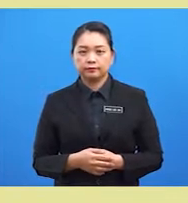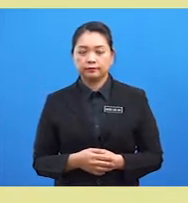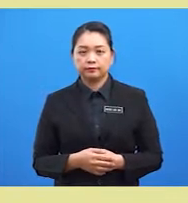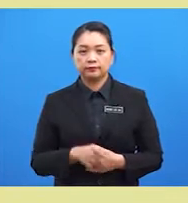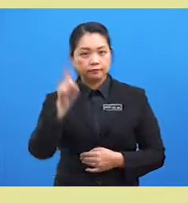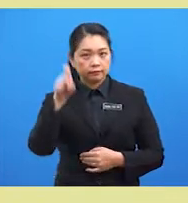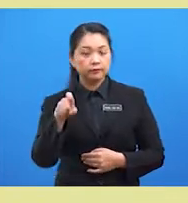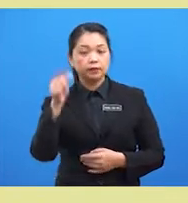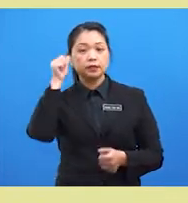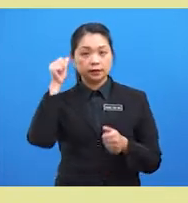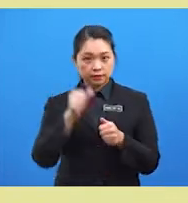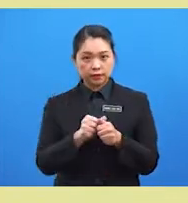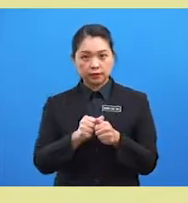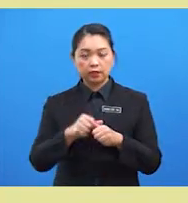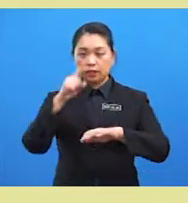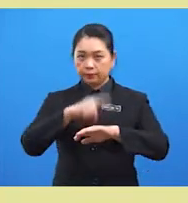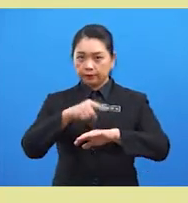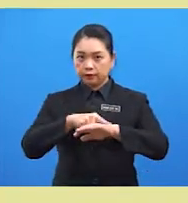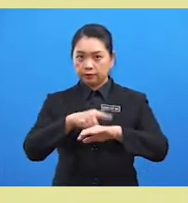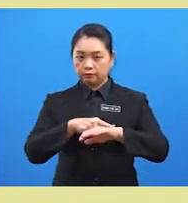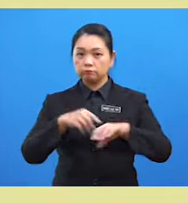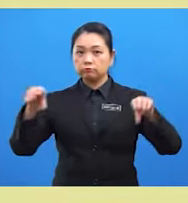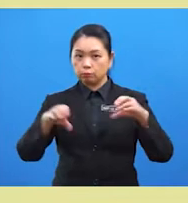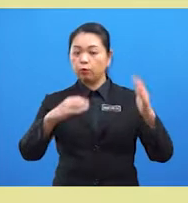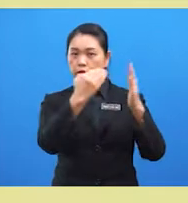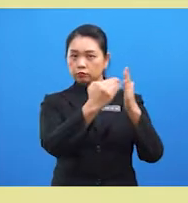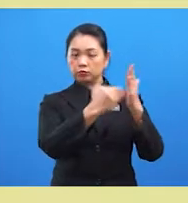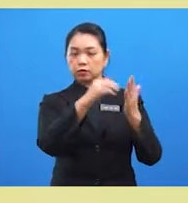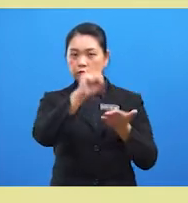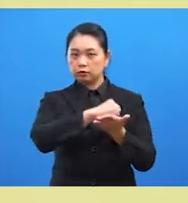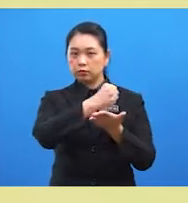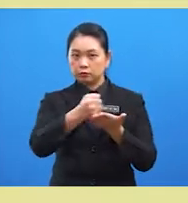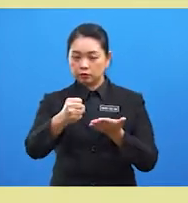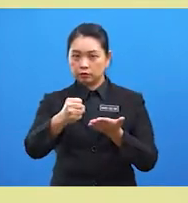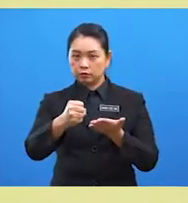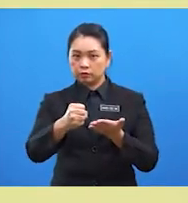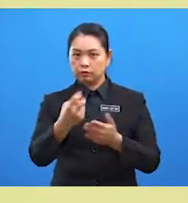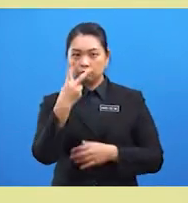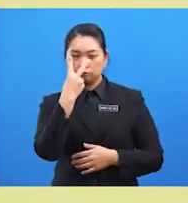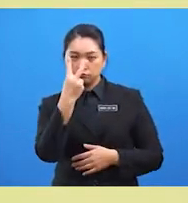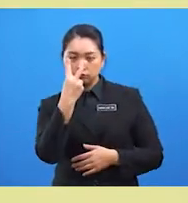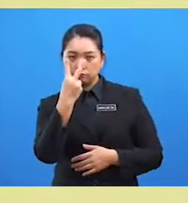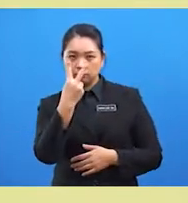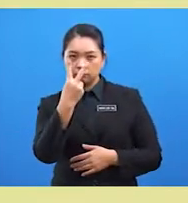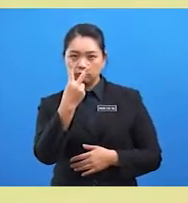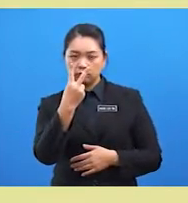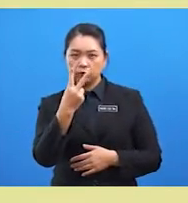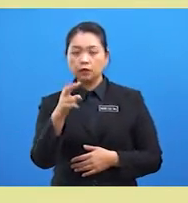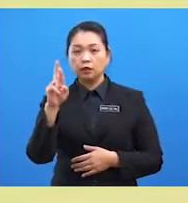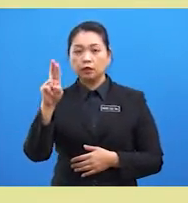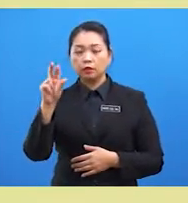Harus diingat ketika menghasilkan rangkap syair tersebut, perhatikan